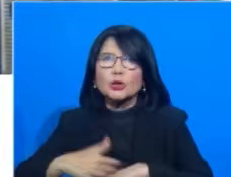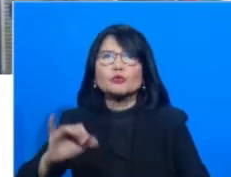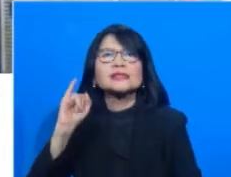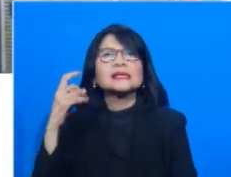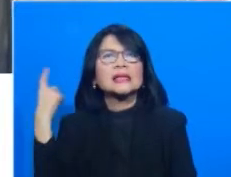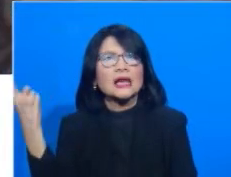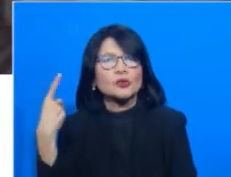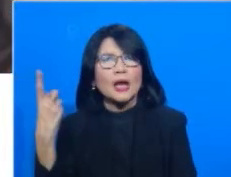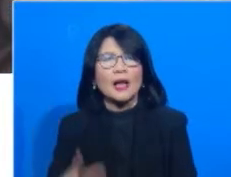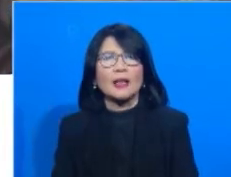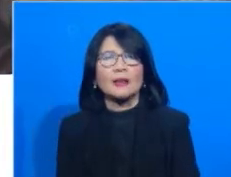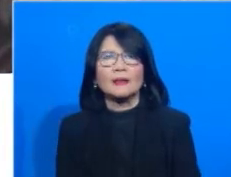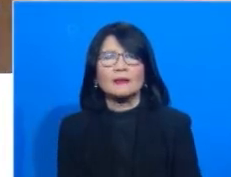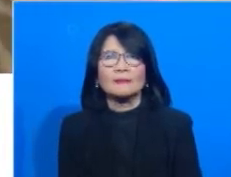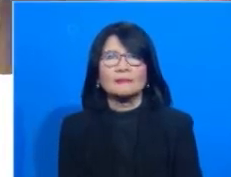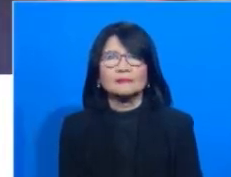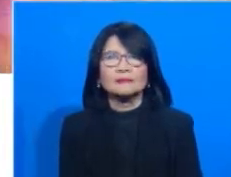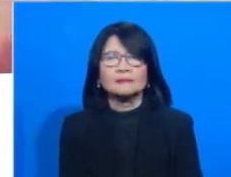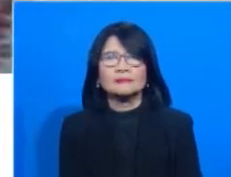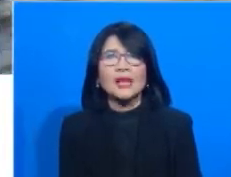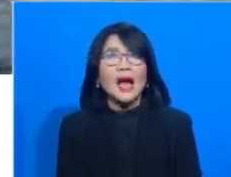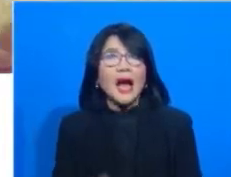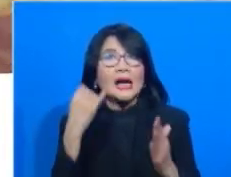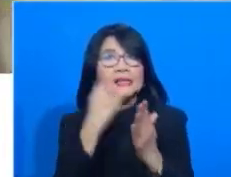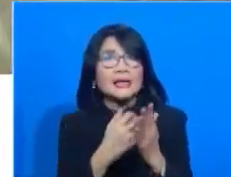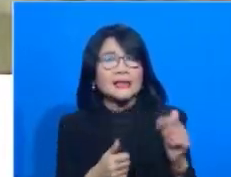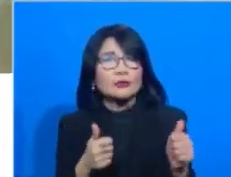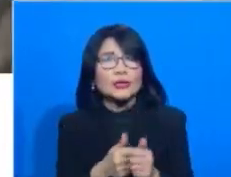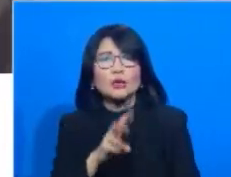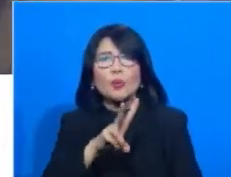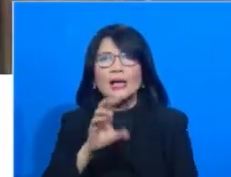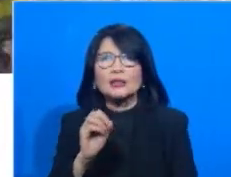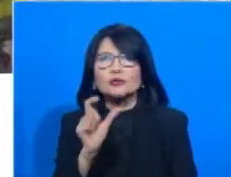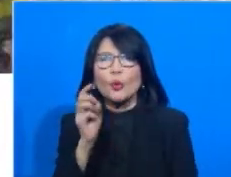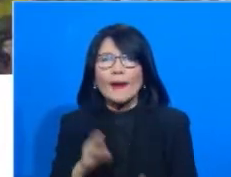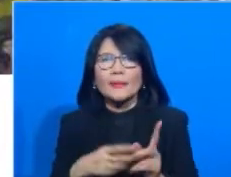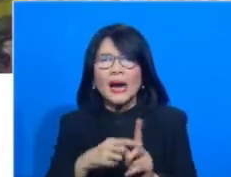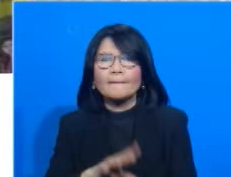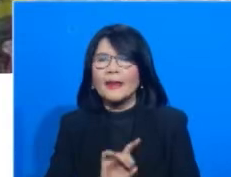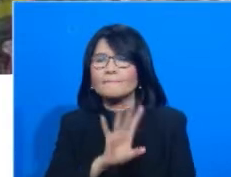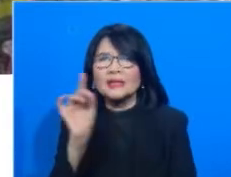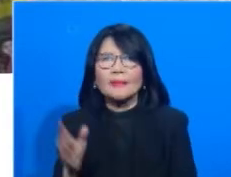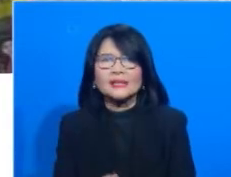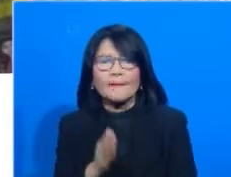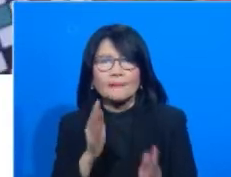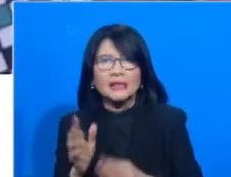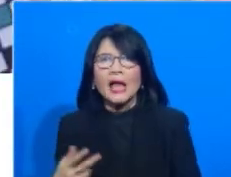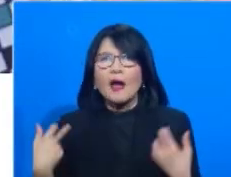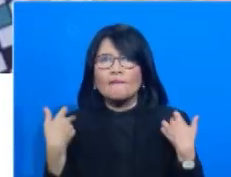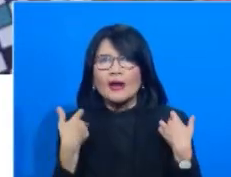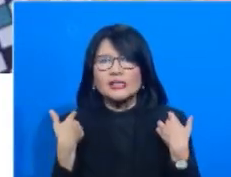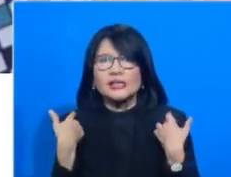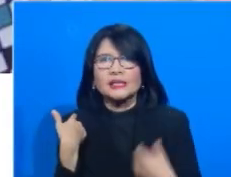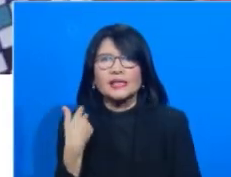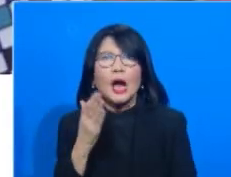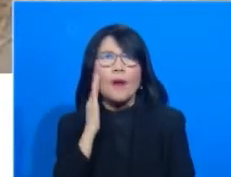yang berkelanjutan. Acara ini diikuti oleh 200 pelaku UMKM dari berbagai sektor, seperti fashion, beauty